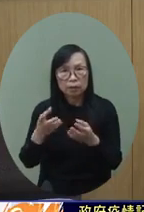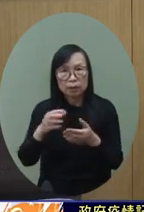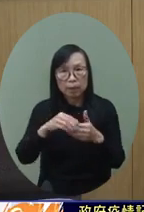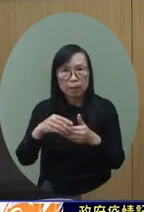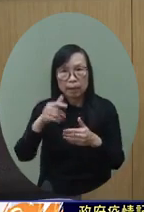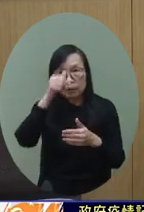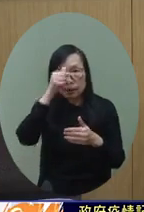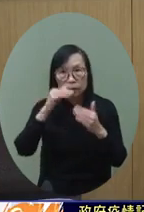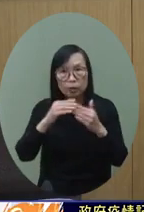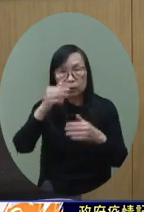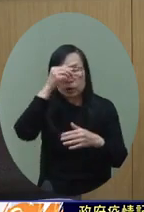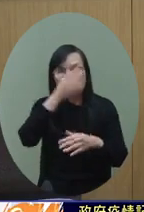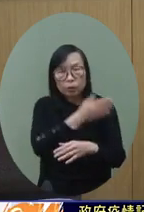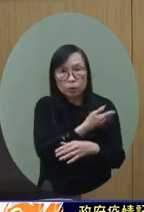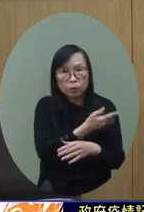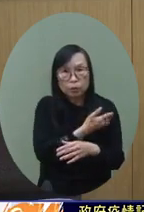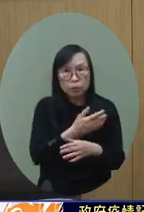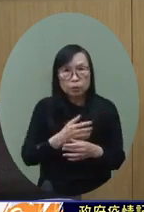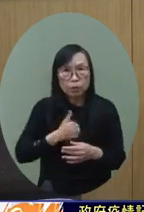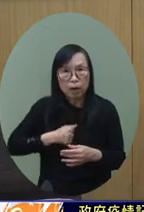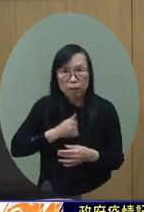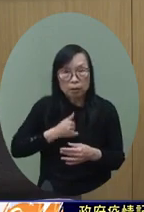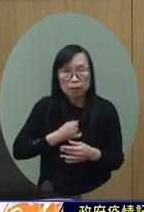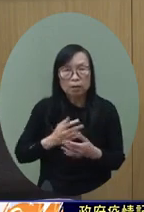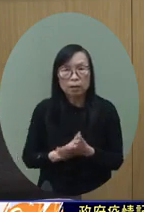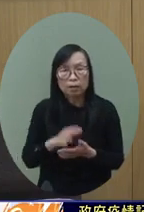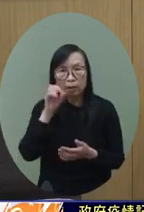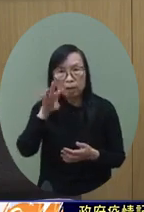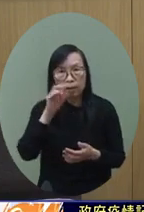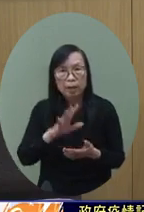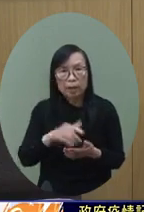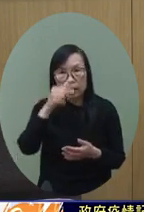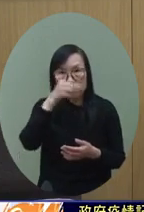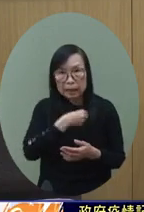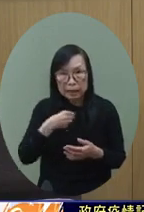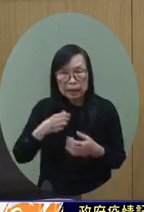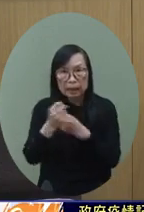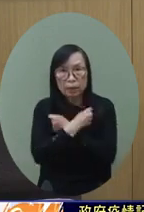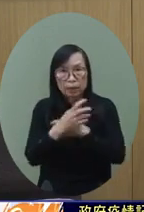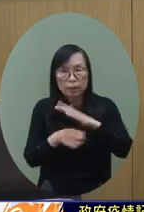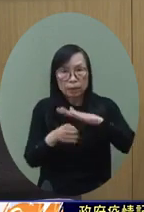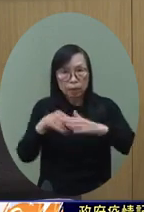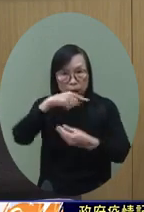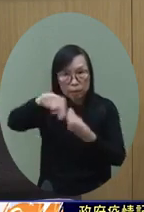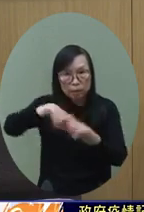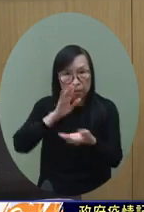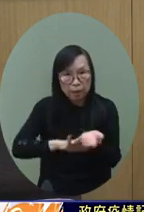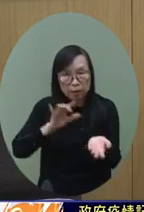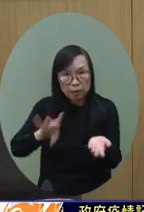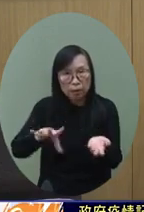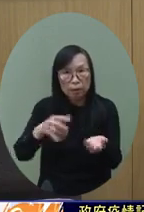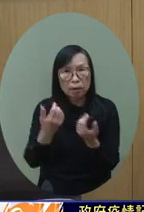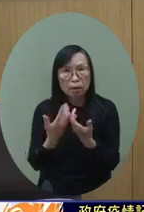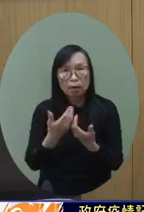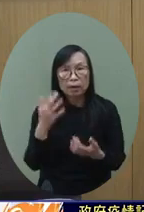醫院入面啲醫護都幾大嘅疑惑嘅。咁想請問咧，即係其實嗰個醫生休息室嗰個環境樣本嗰個病毒量係有